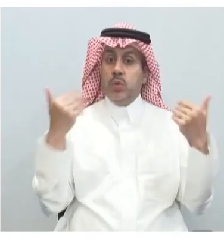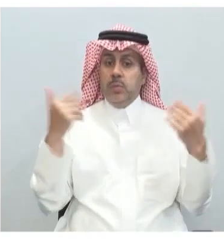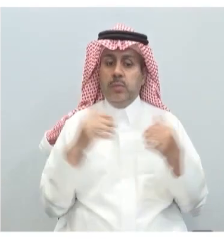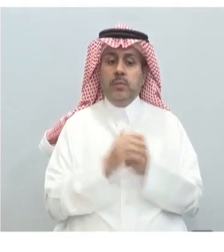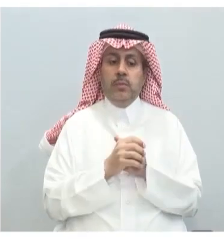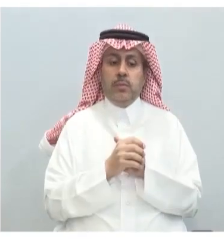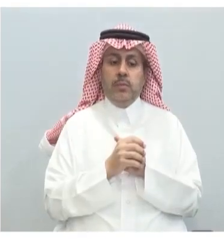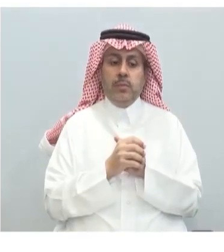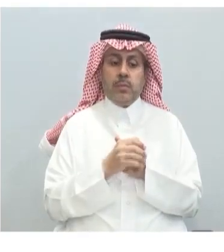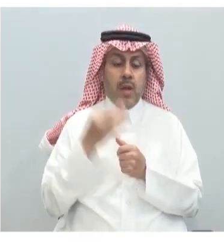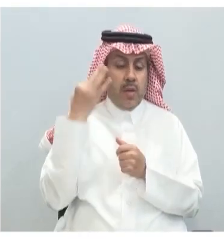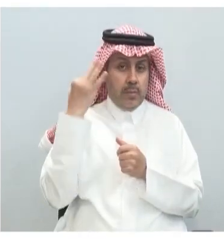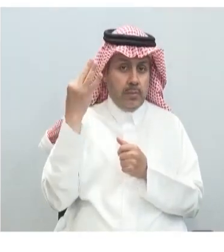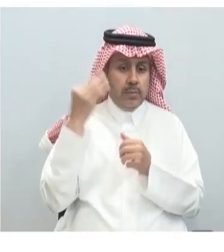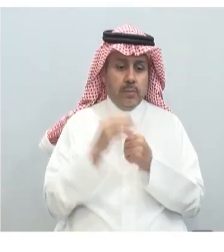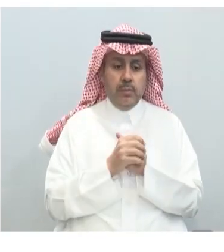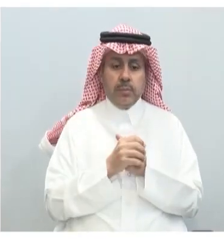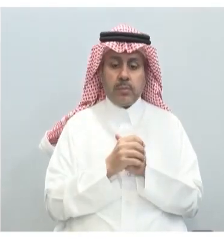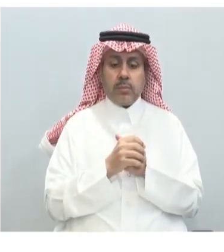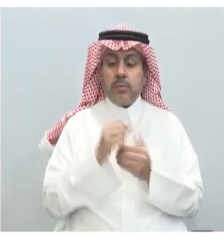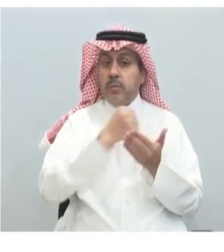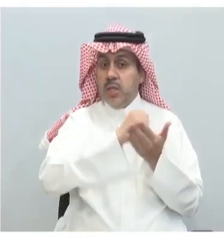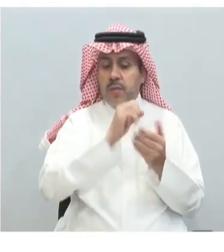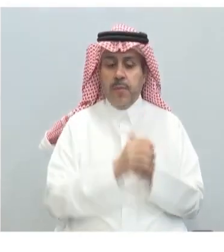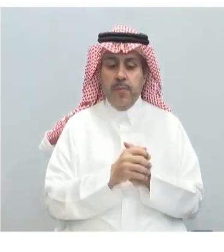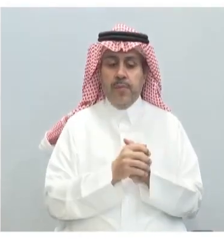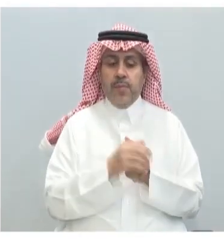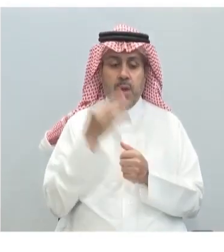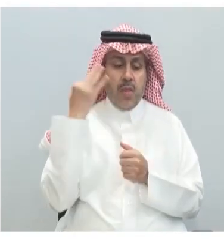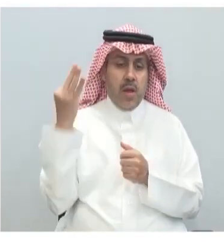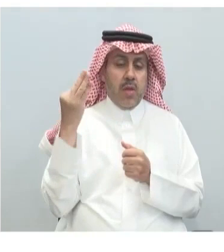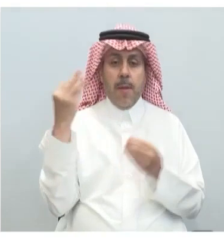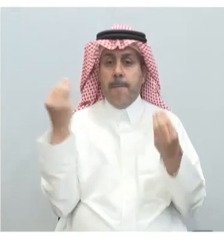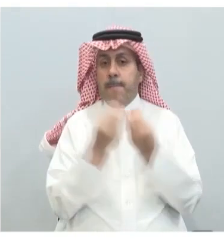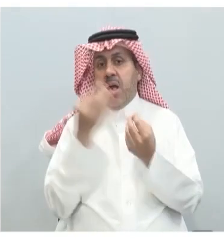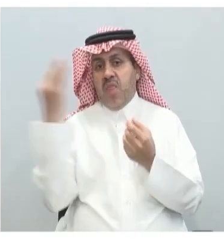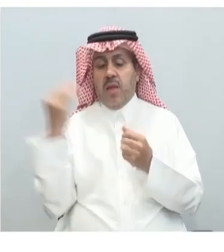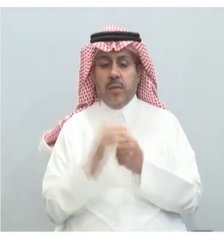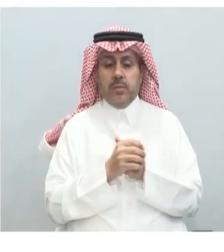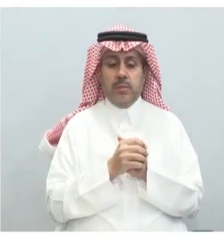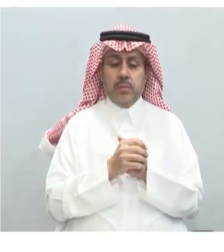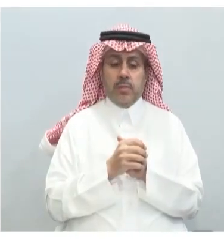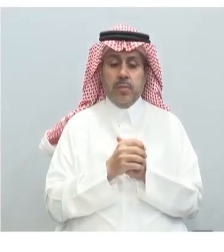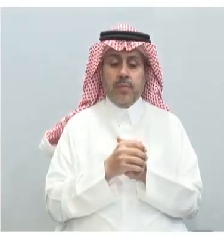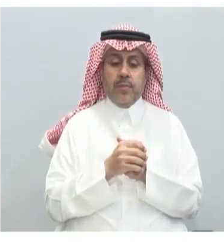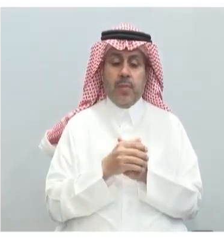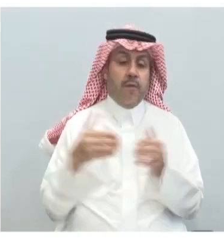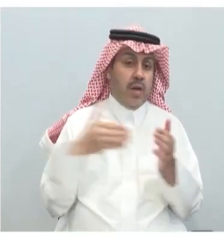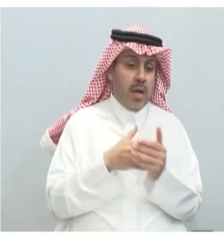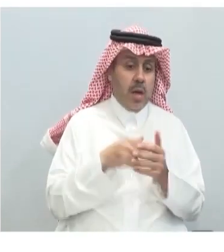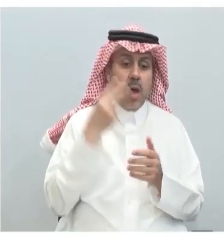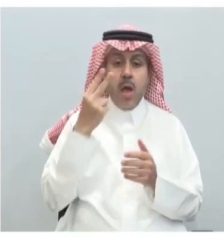وهنا لدي ثلاثه اذا سيحذف هنا حتى يصبح ثلاثه مع ثلاثه يتبقى لدي ال